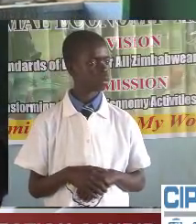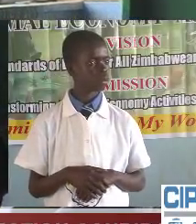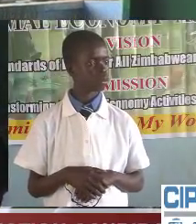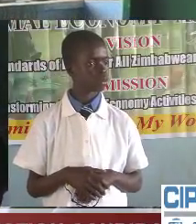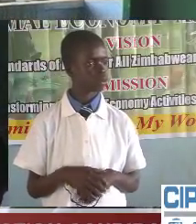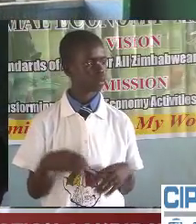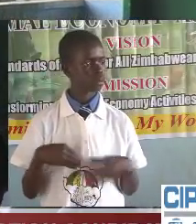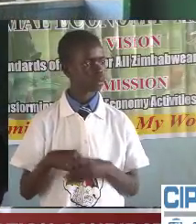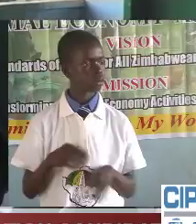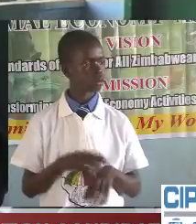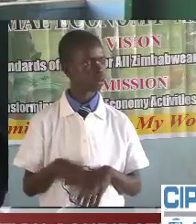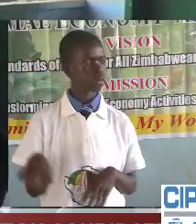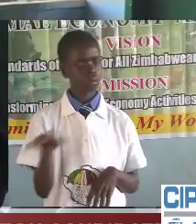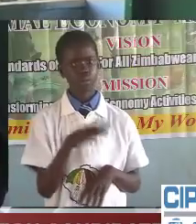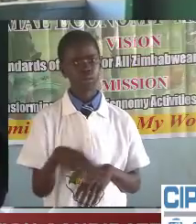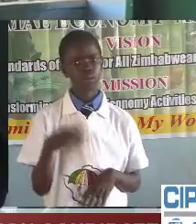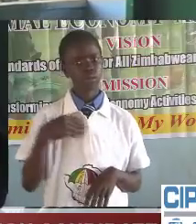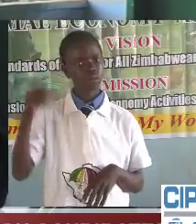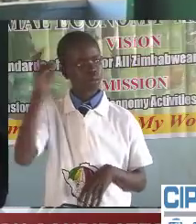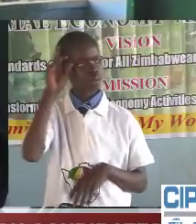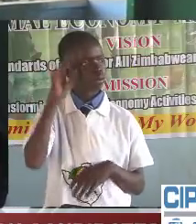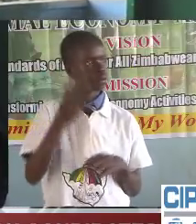Tineda